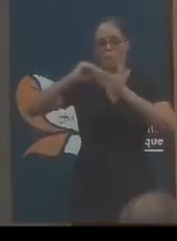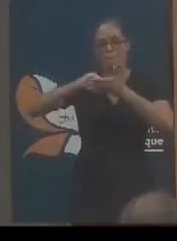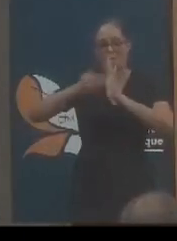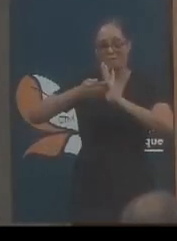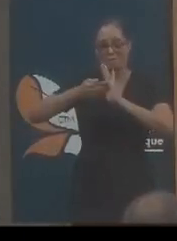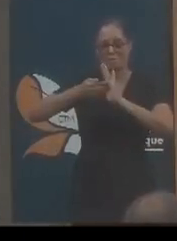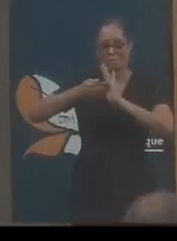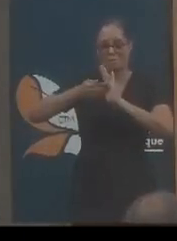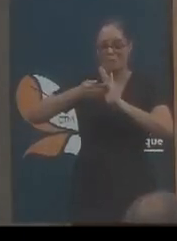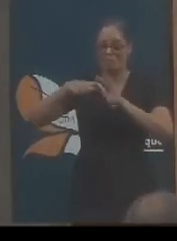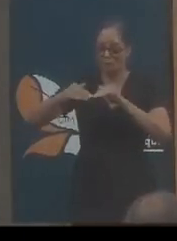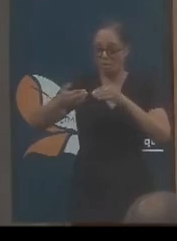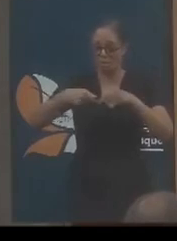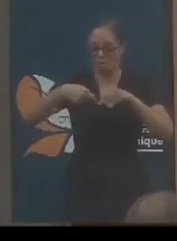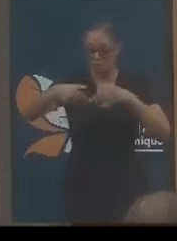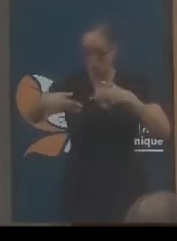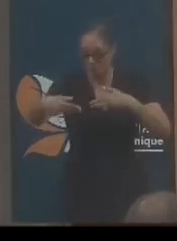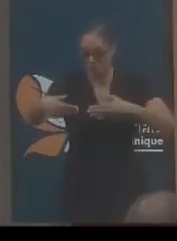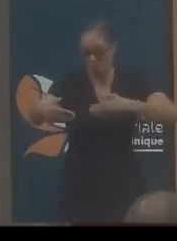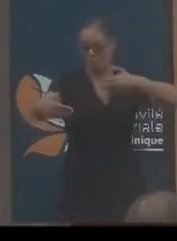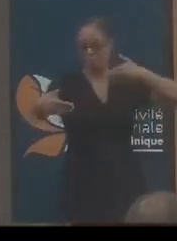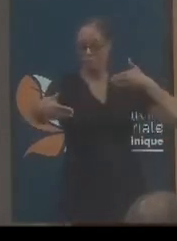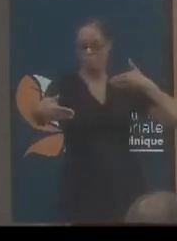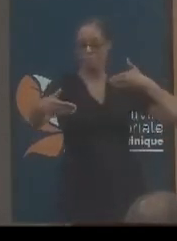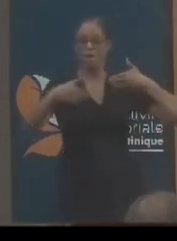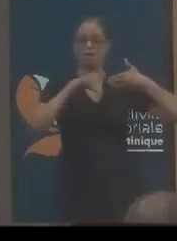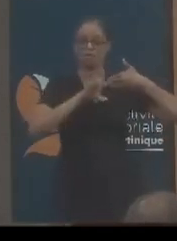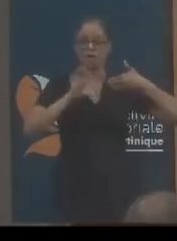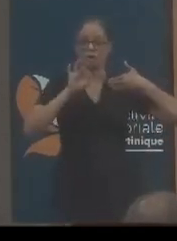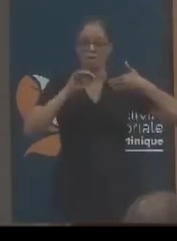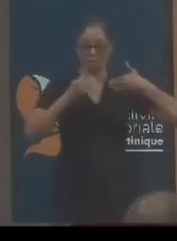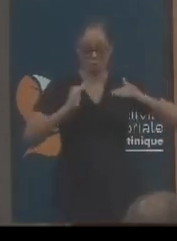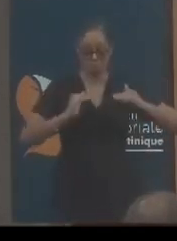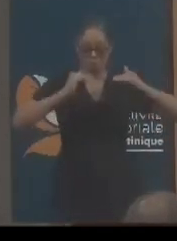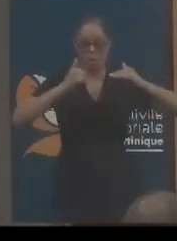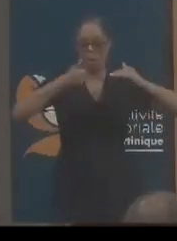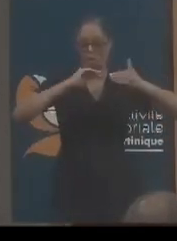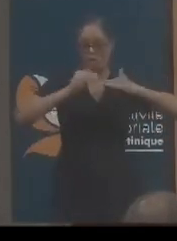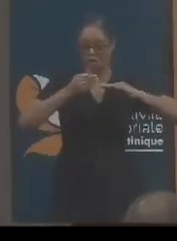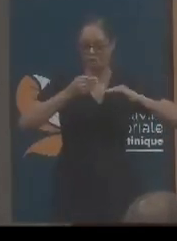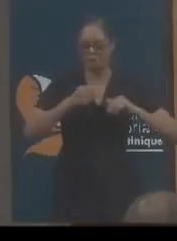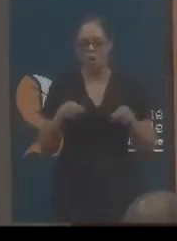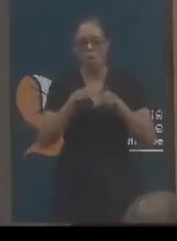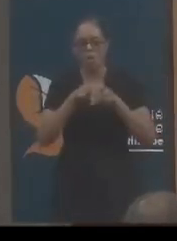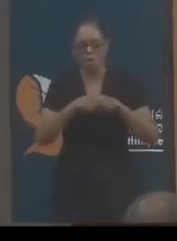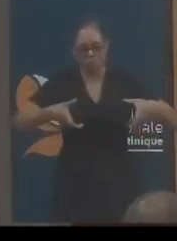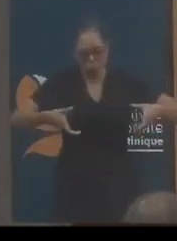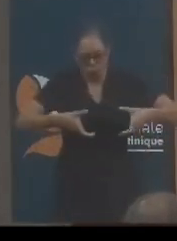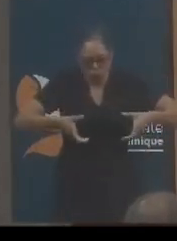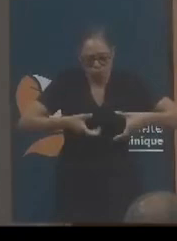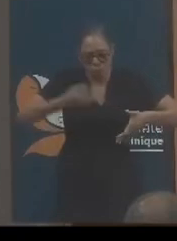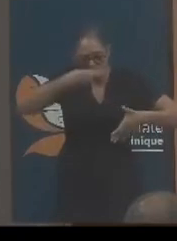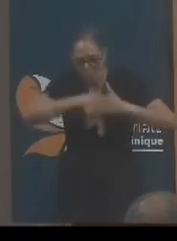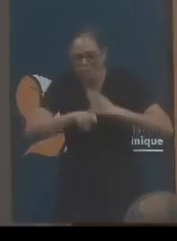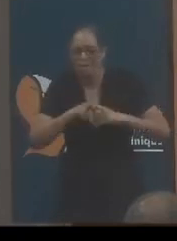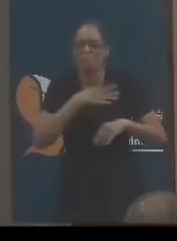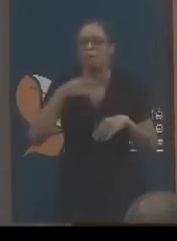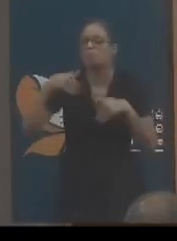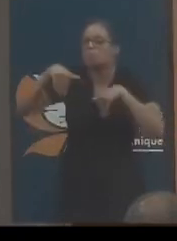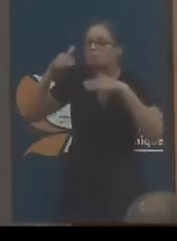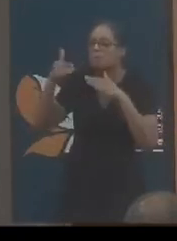pouvoir avoir une circulation correcte. J'ai demandé en plus... Bien sûr qu'on revoit le calibrage, même si c'est pas la tension de l'eau n'est pas